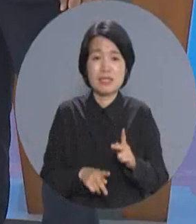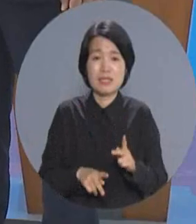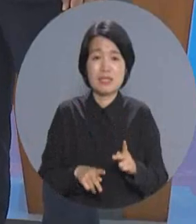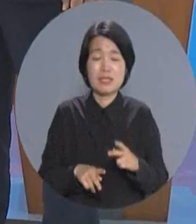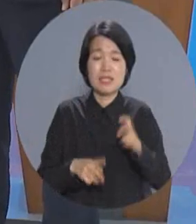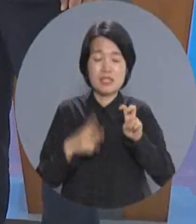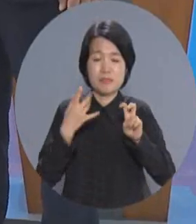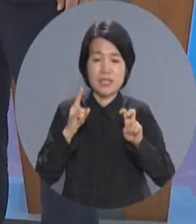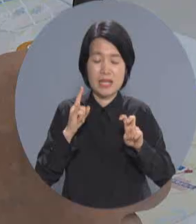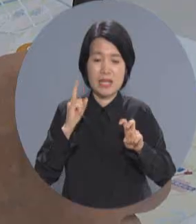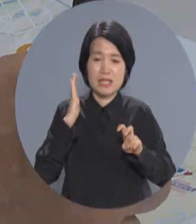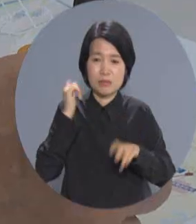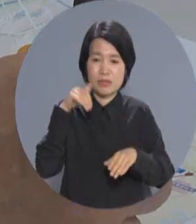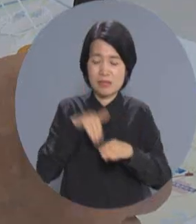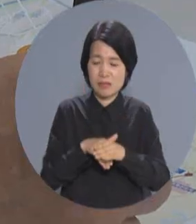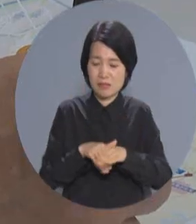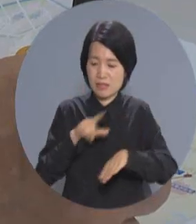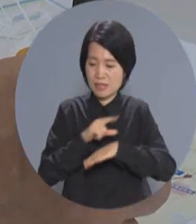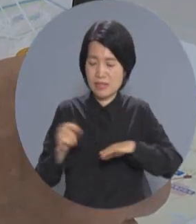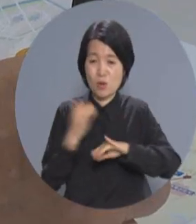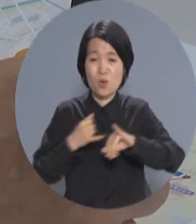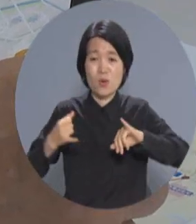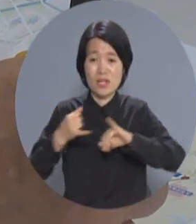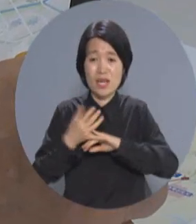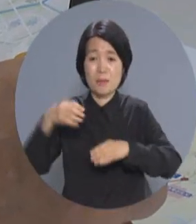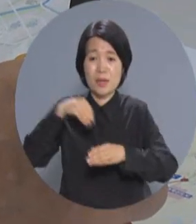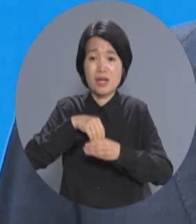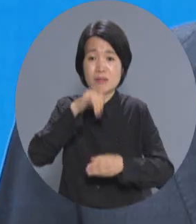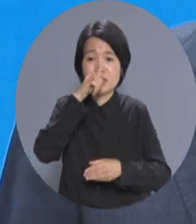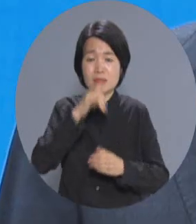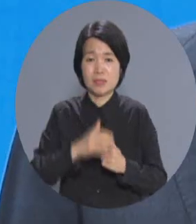대선 지역 공약에 반영되기도 했었습니다